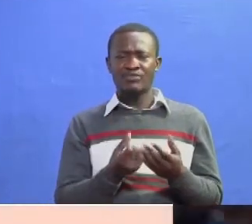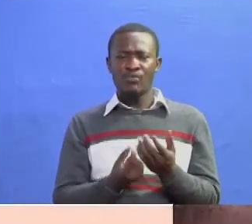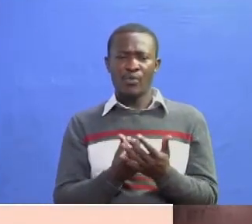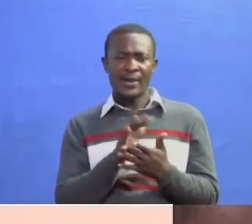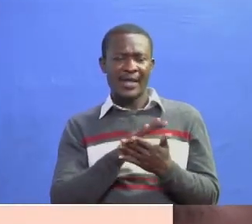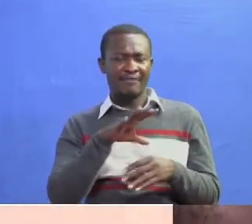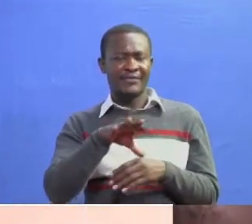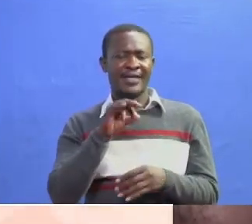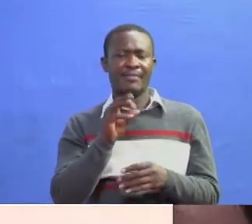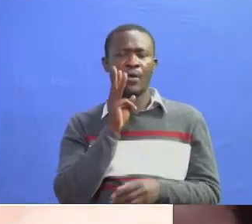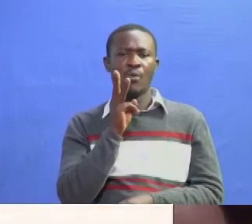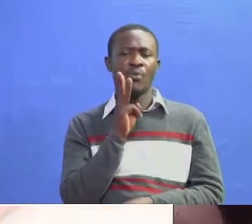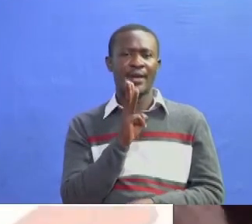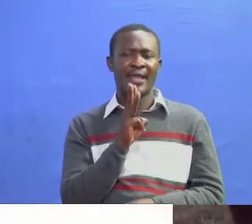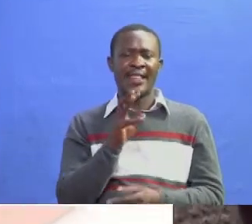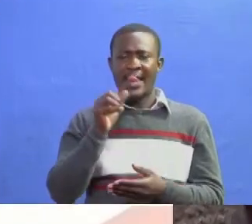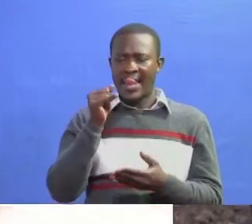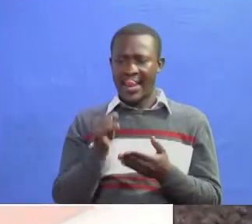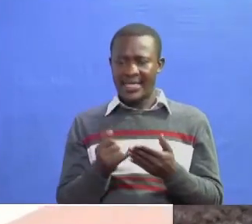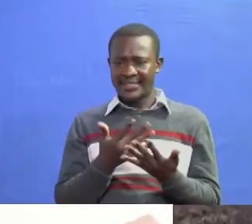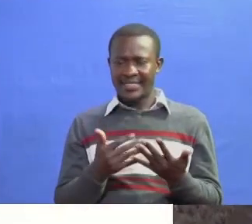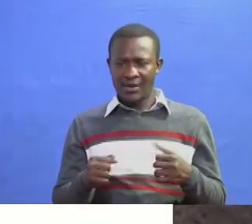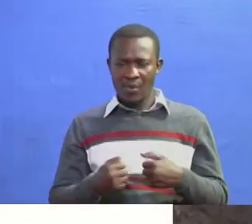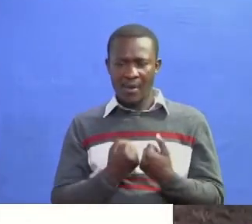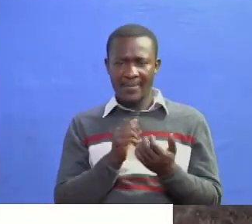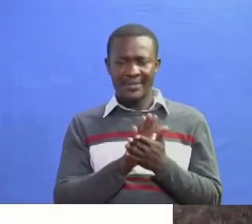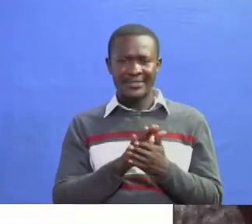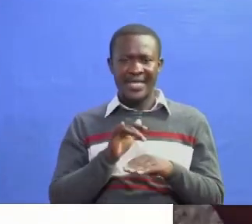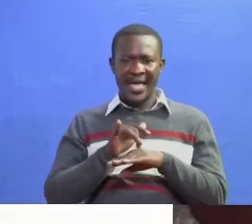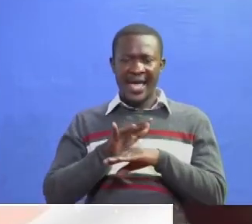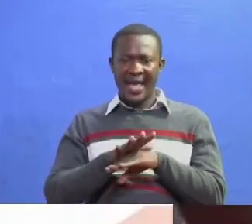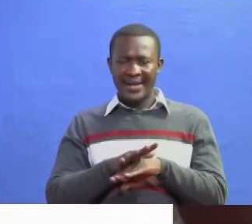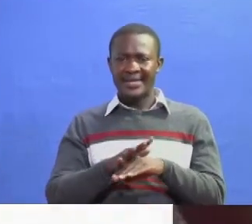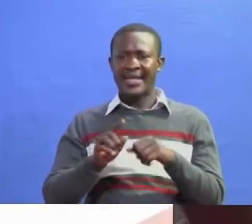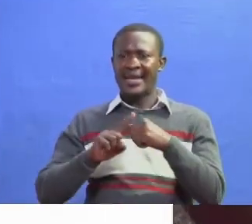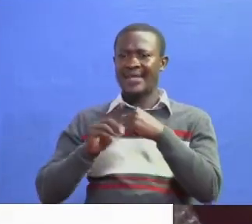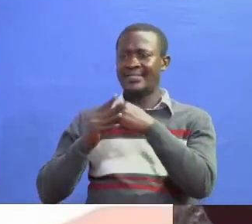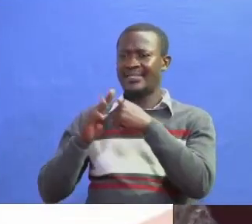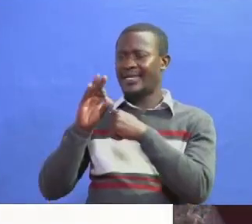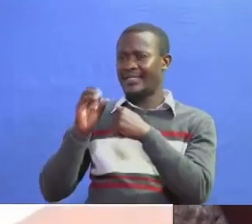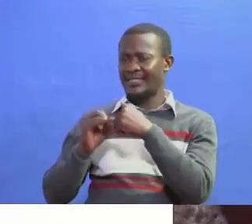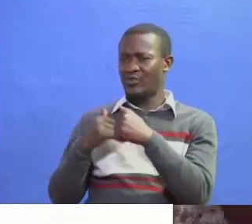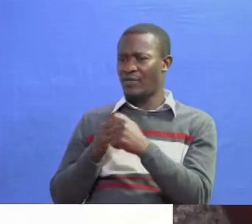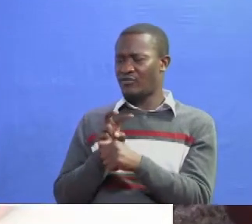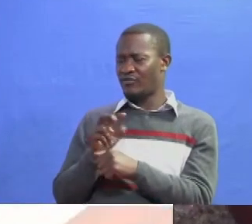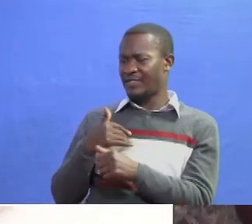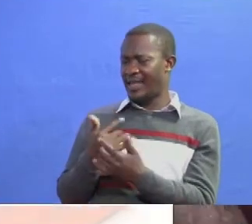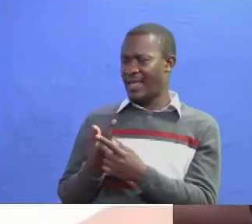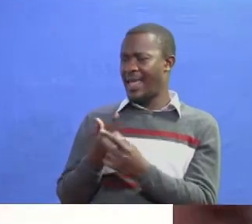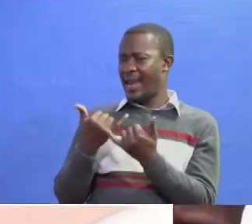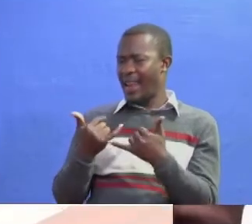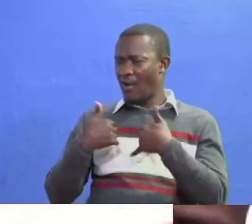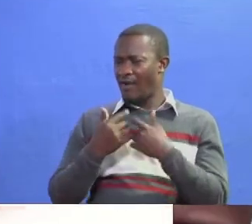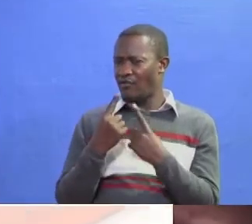Tena Maji na Hili jambo Mara Ya mwisho kutendeka ilikuwa ale 1980s ndio tuliweza kushuhudia Maji Aina ya hii na kwa sa hizi Vile